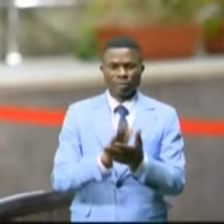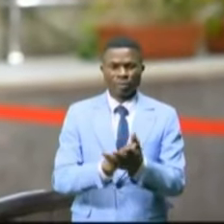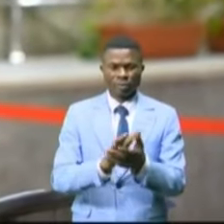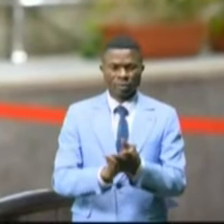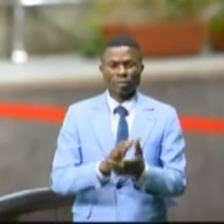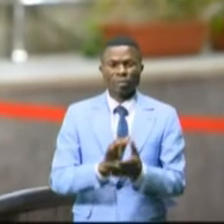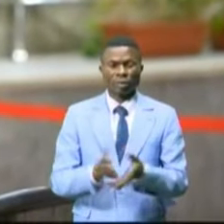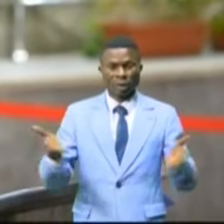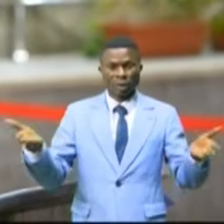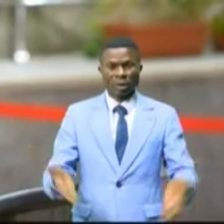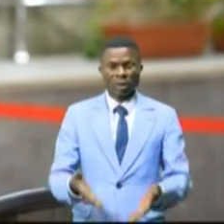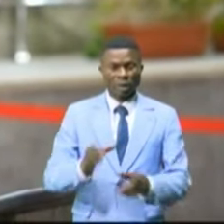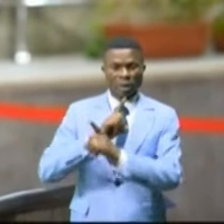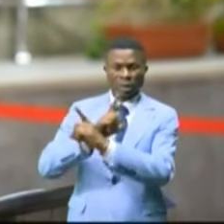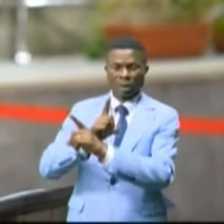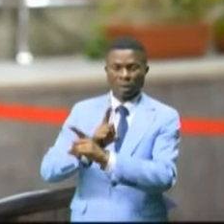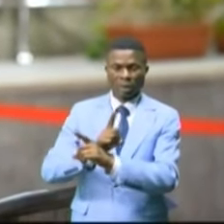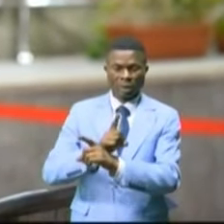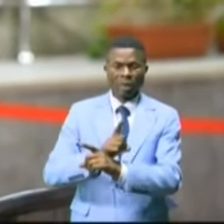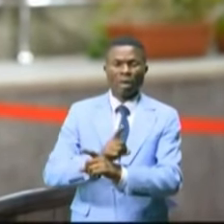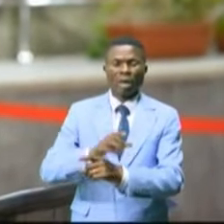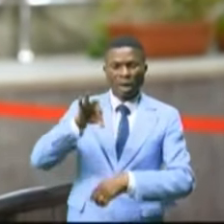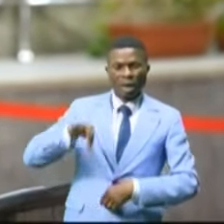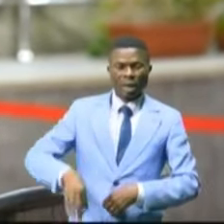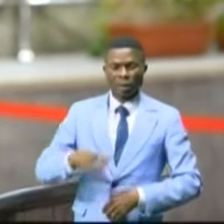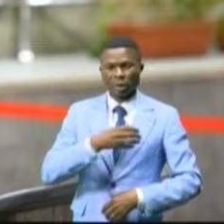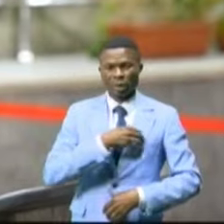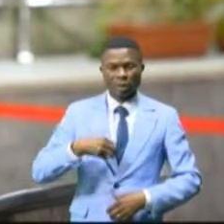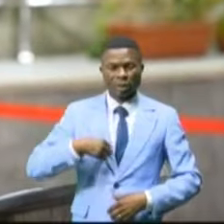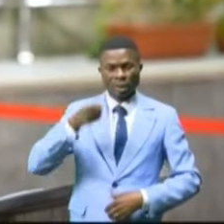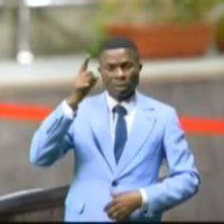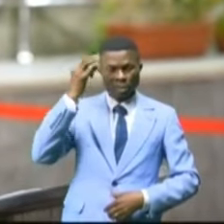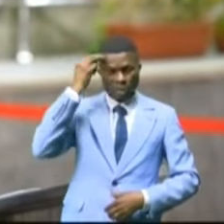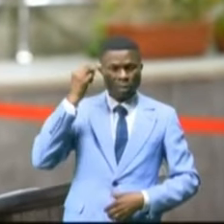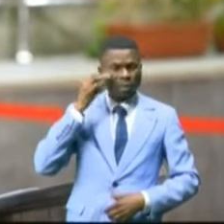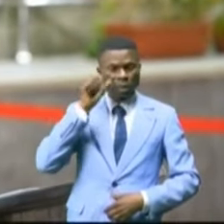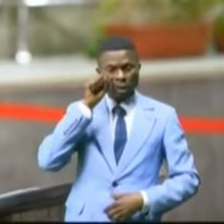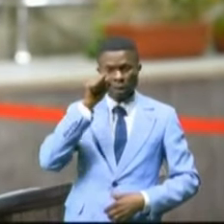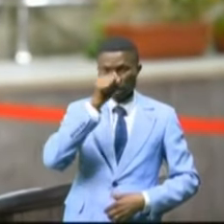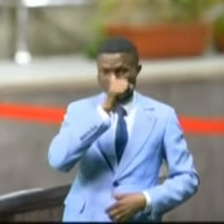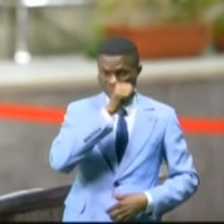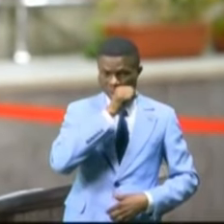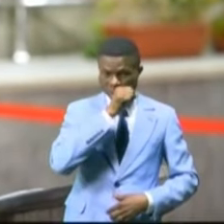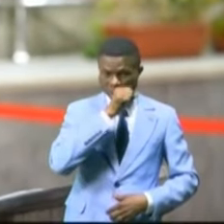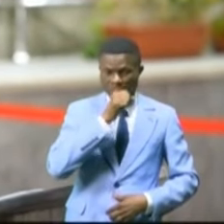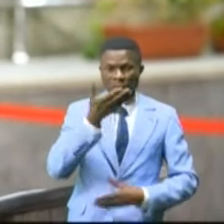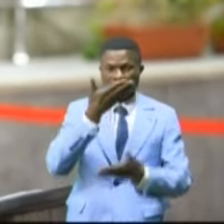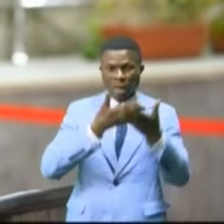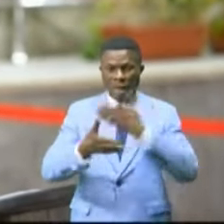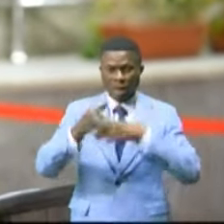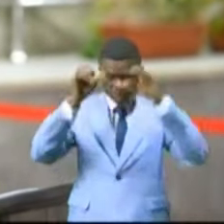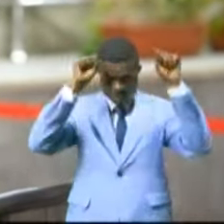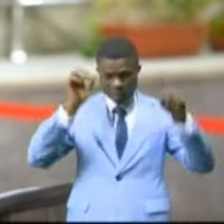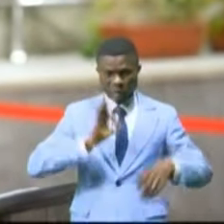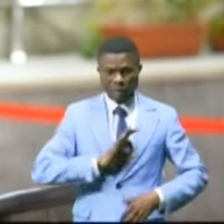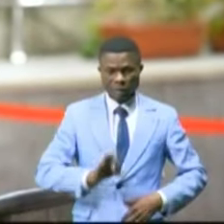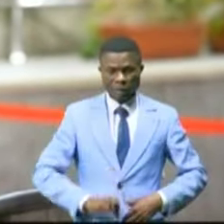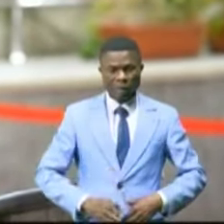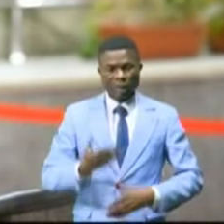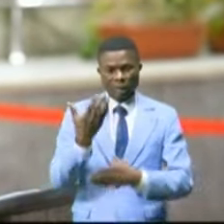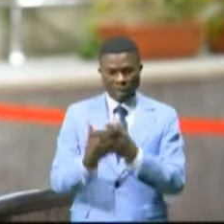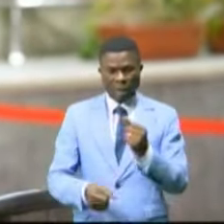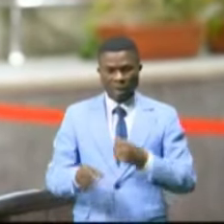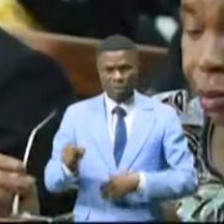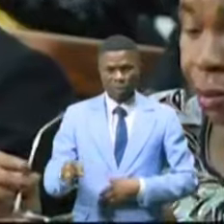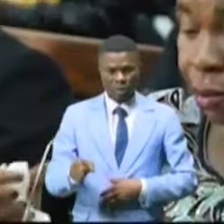Toujours présent pour défendre la cause de la femme, le Premier ministre Jean-Michel Samalukonde-Kengue a représenté le chef de l'État, Félix-Antoine